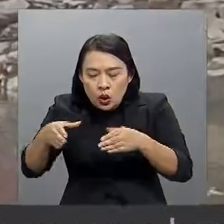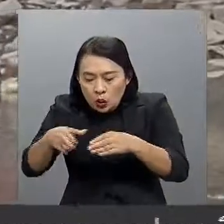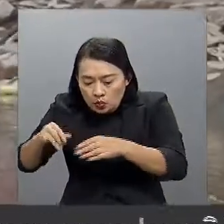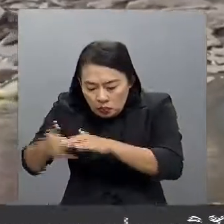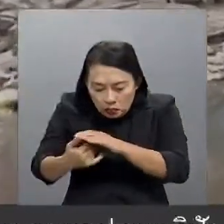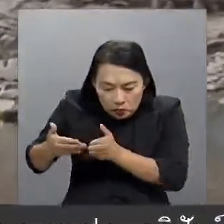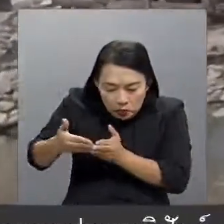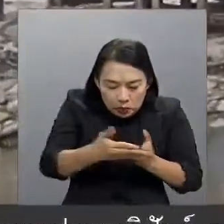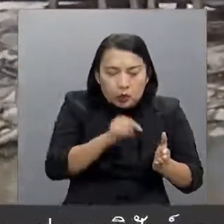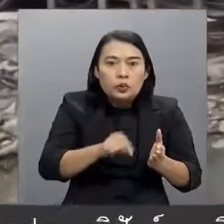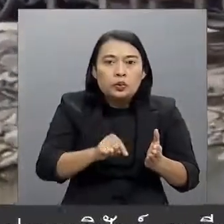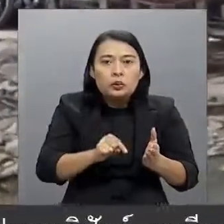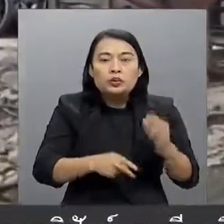เข้าประเทศค่ะอ่ะ